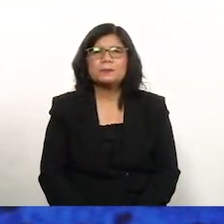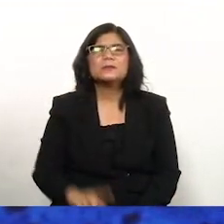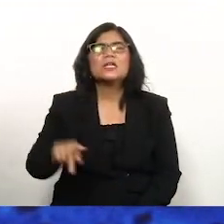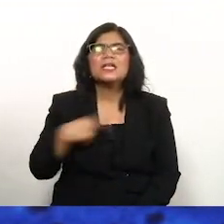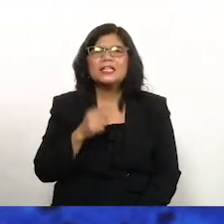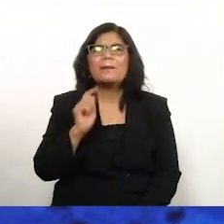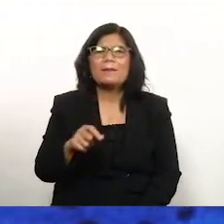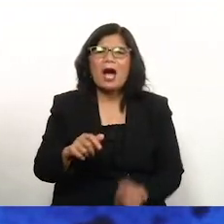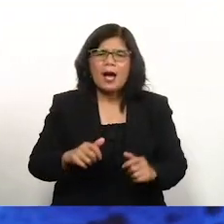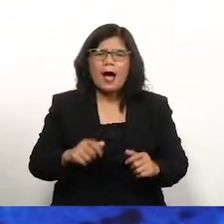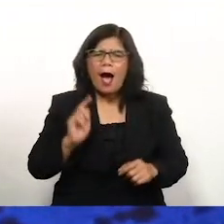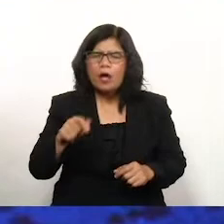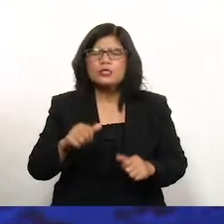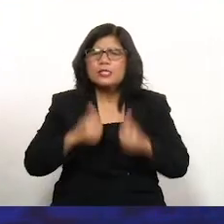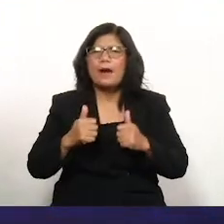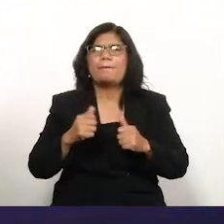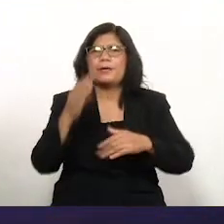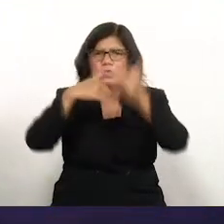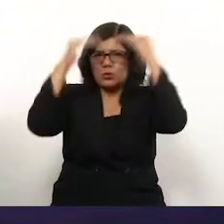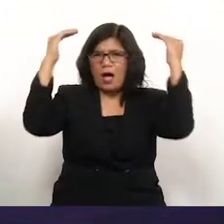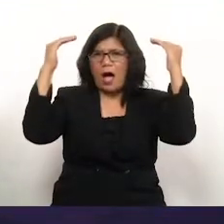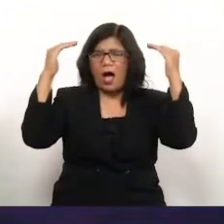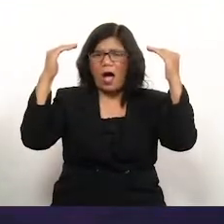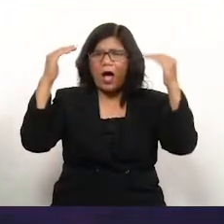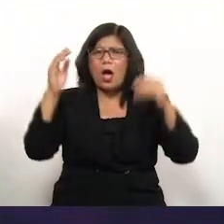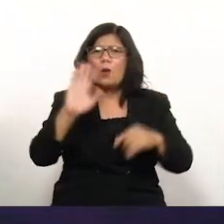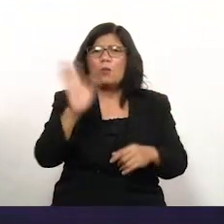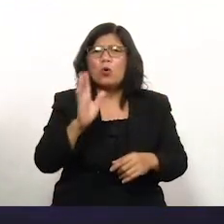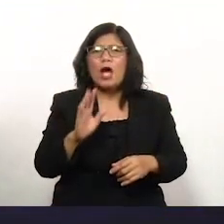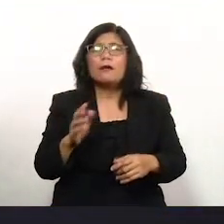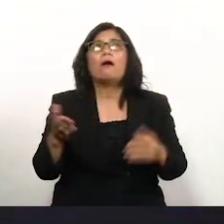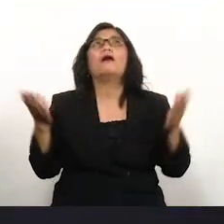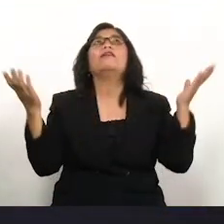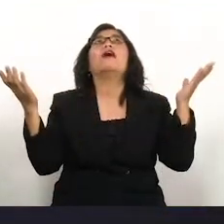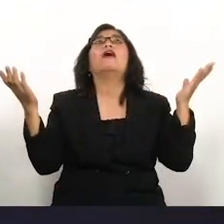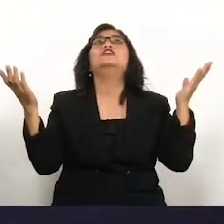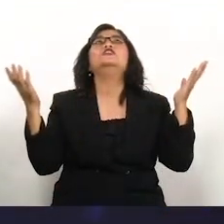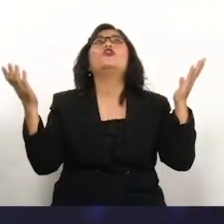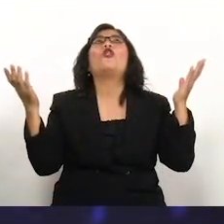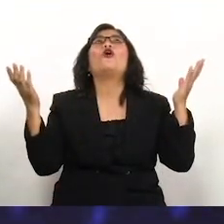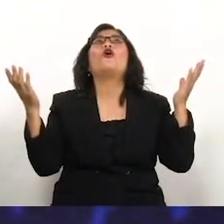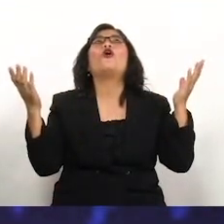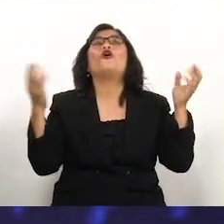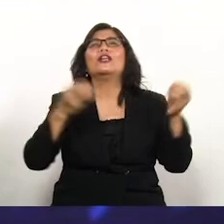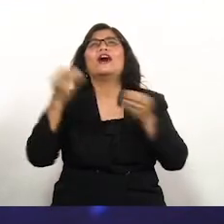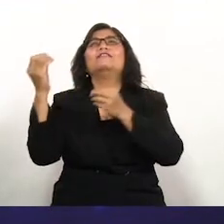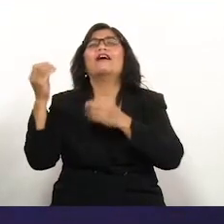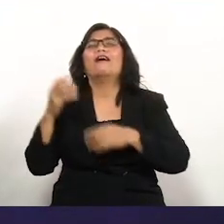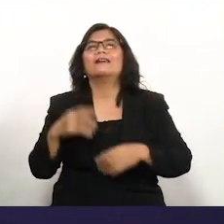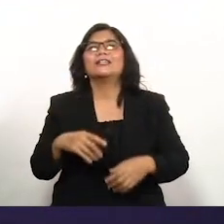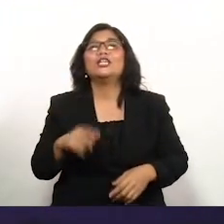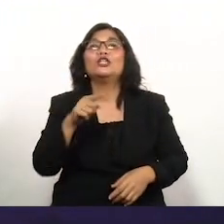Ayo kita memang harus siap ke surga tapi kita ke siap ke sorga bukan cuma angkat tangan jemput aku Tuhan jemput aku itu orang